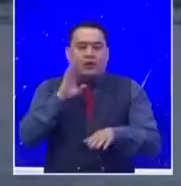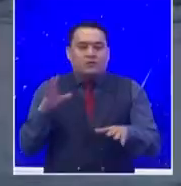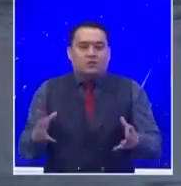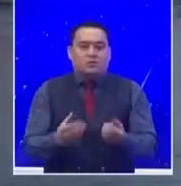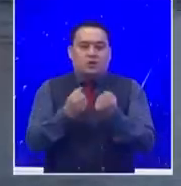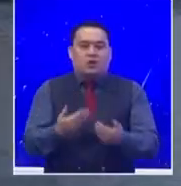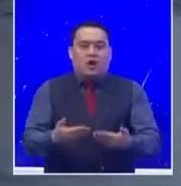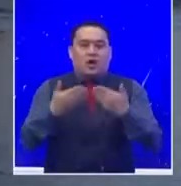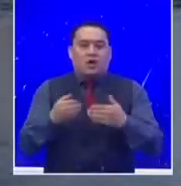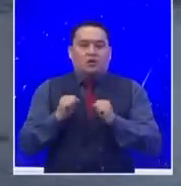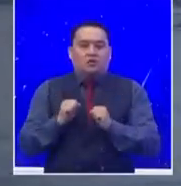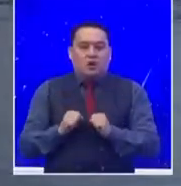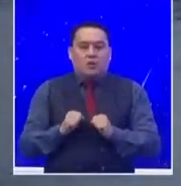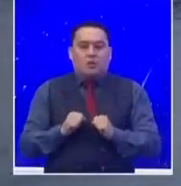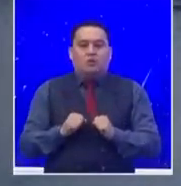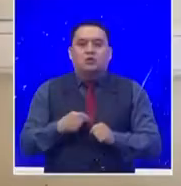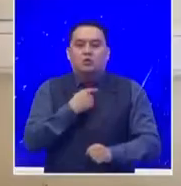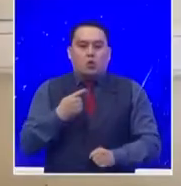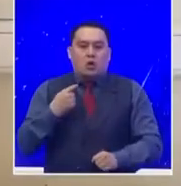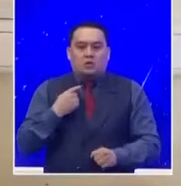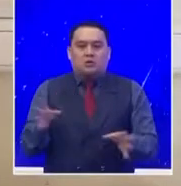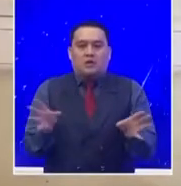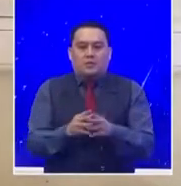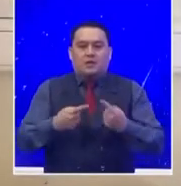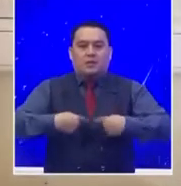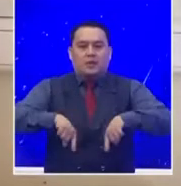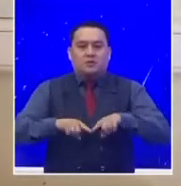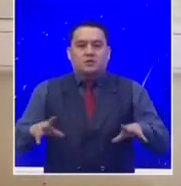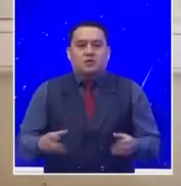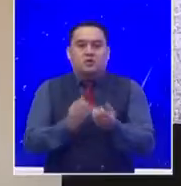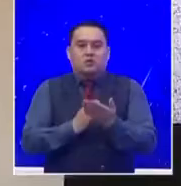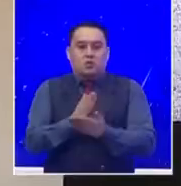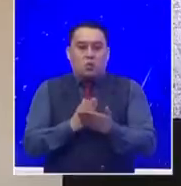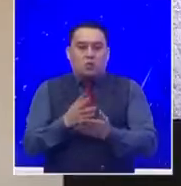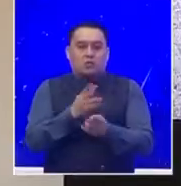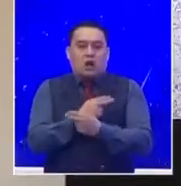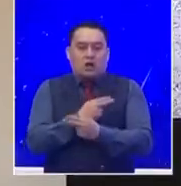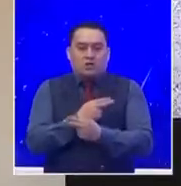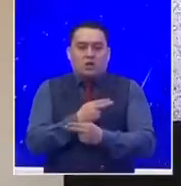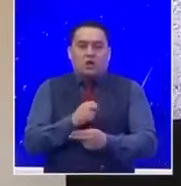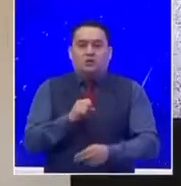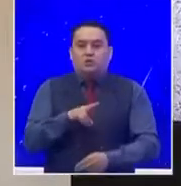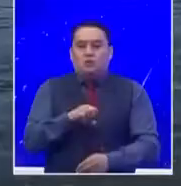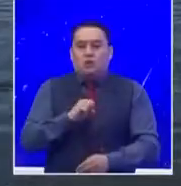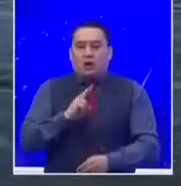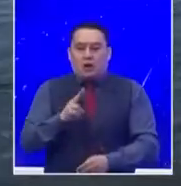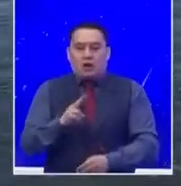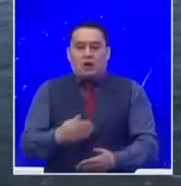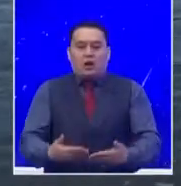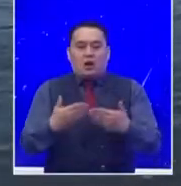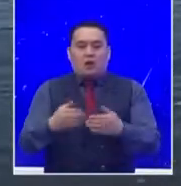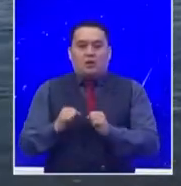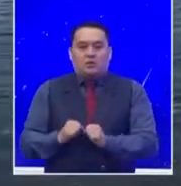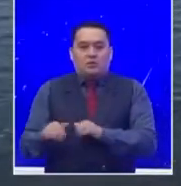– не допустить этого. Брандмейстер областного центра совместно с департаментом ПЧС посетили дачный массив Ашибулах и провели